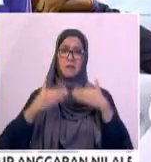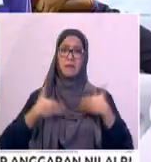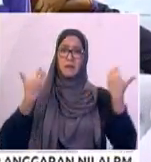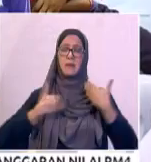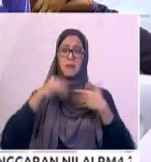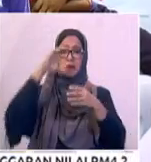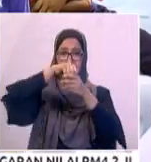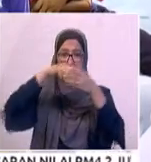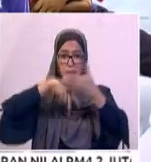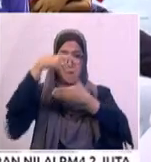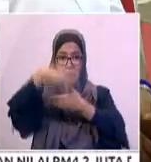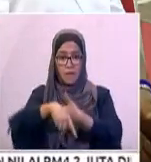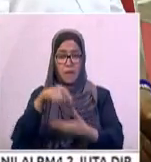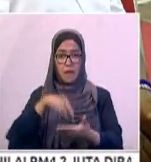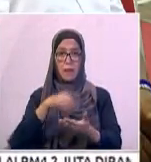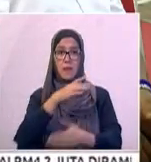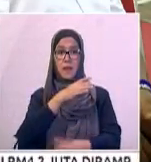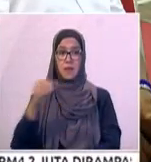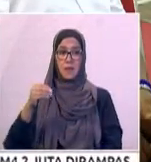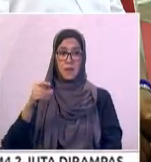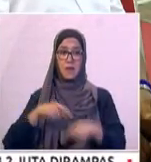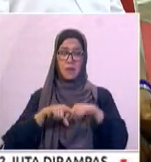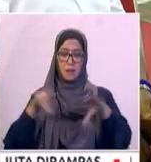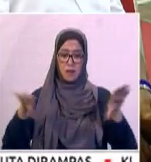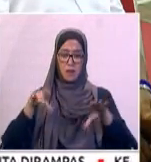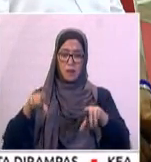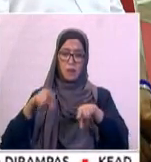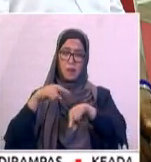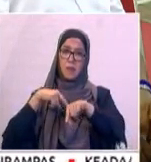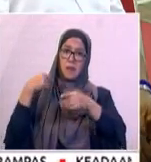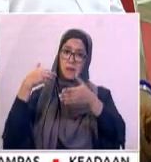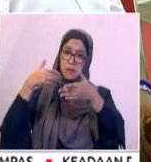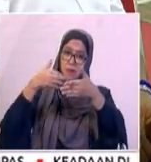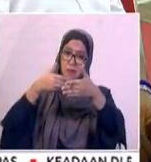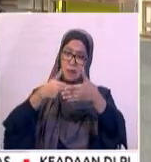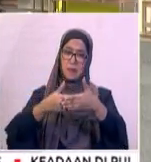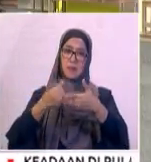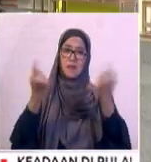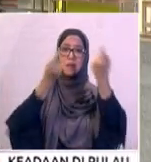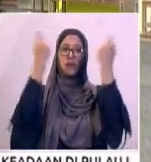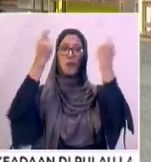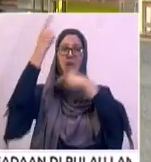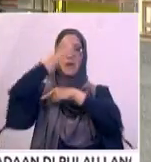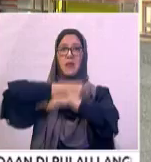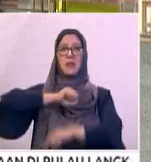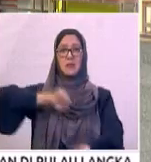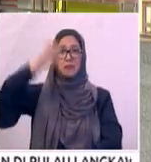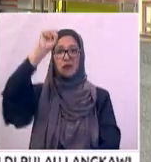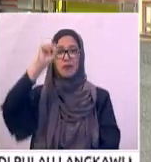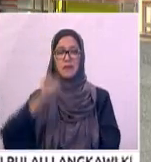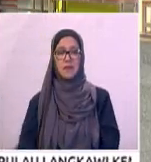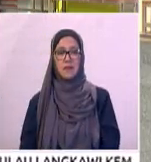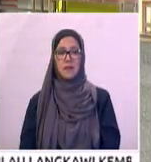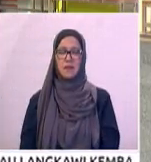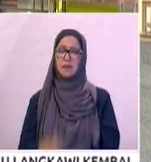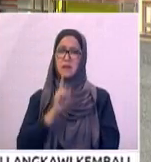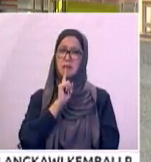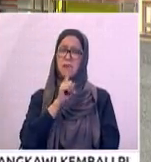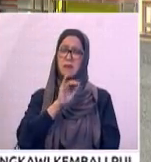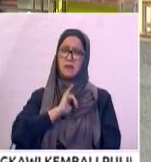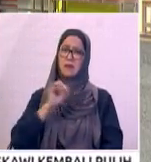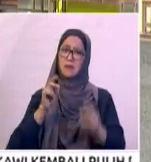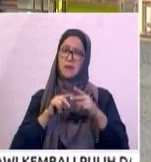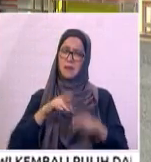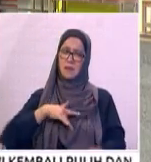lagi dianjurkan ketika menjelang sambutan Hari Kebangsaan. Saya berasa sangat teruja kerana pada pendapat saya